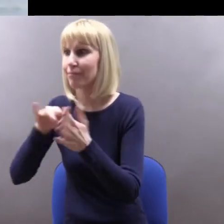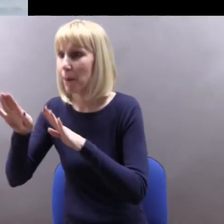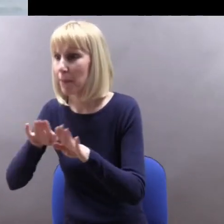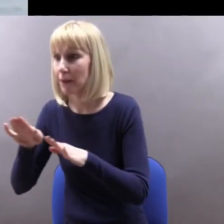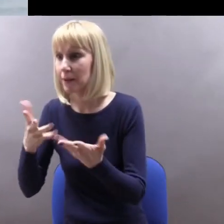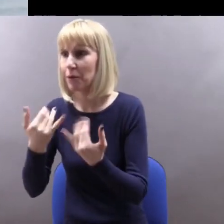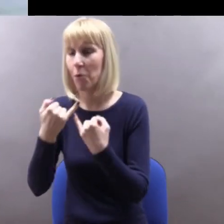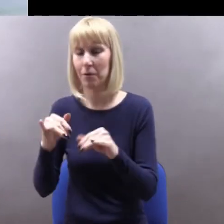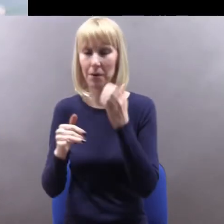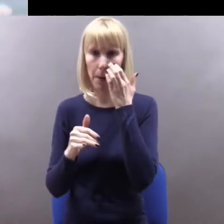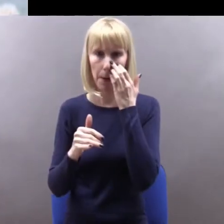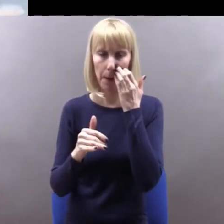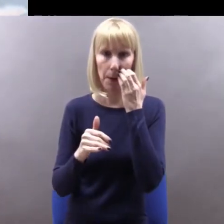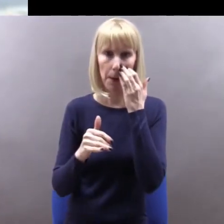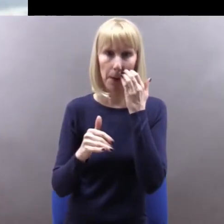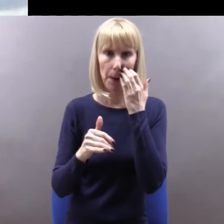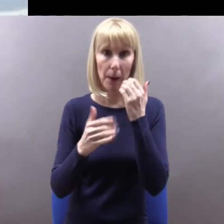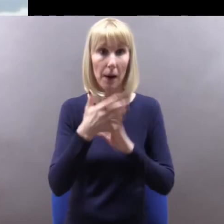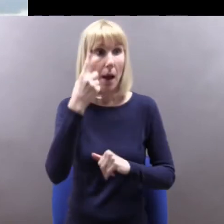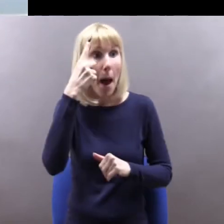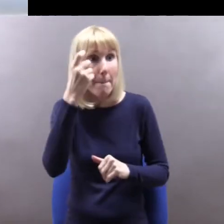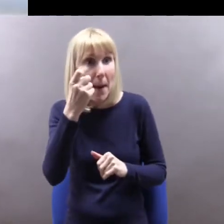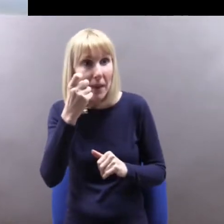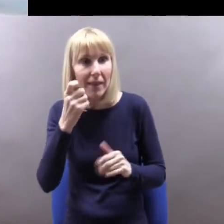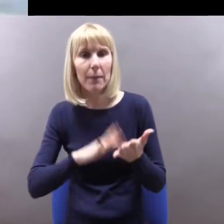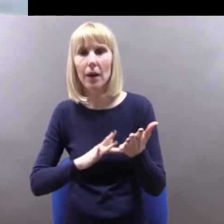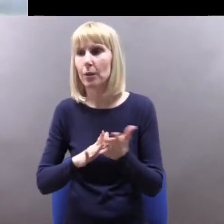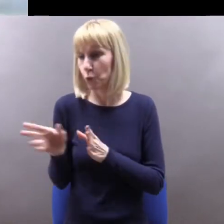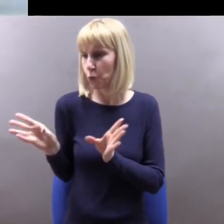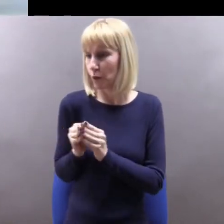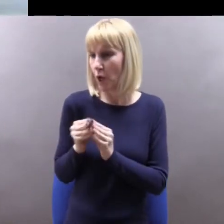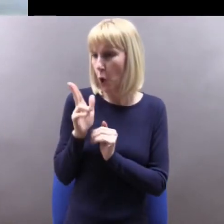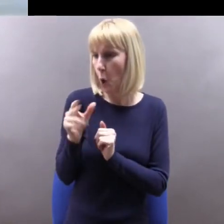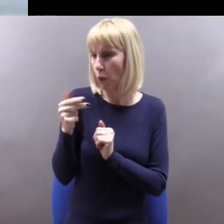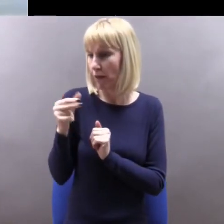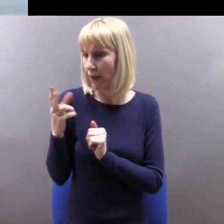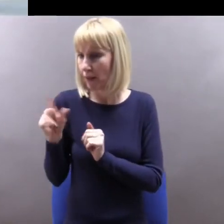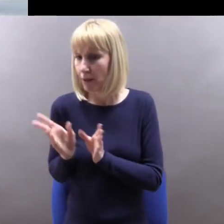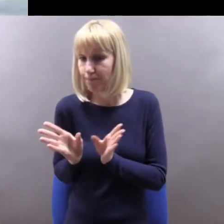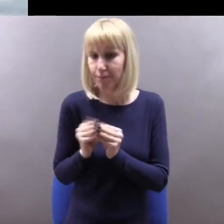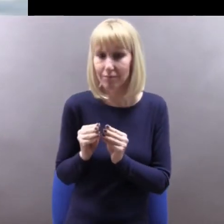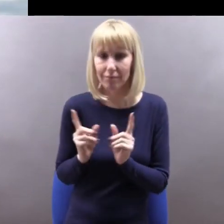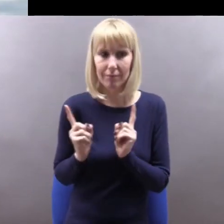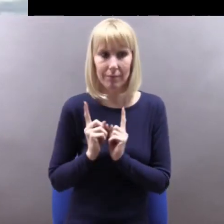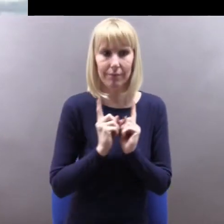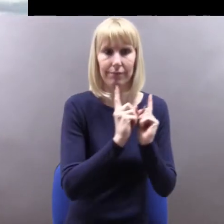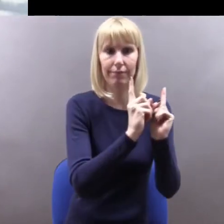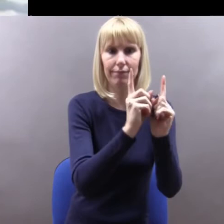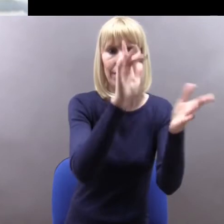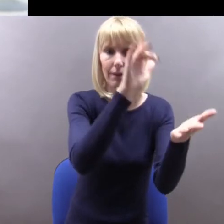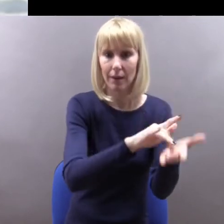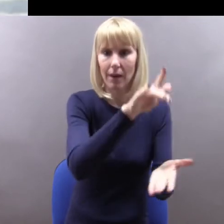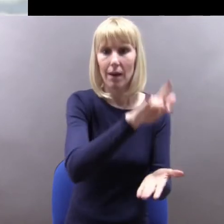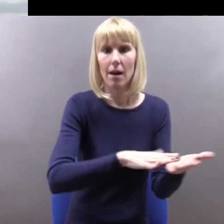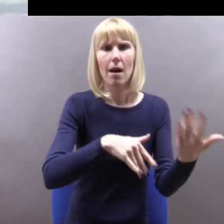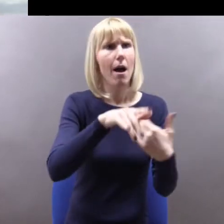miejsce może być różnie. Pamiętam, jak z Konradem jechaliśmy do Zielonej Góry do hotelu